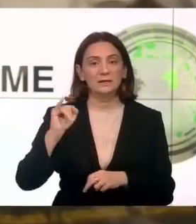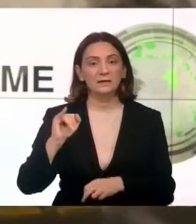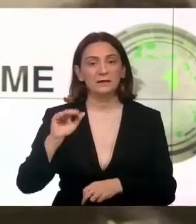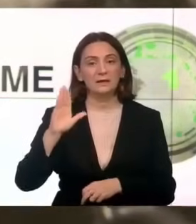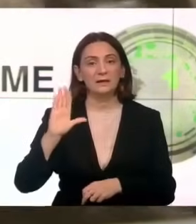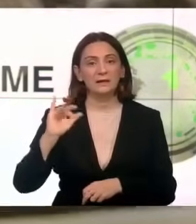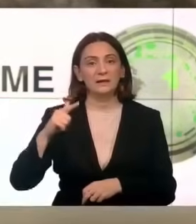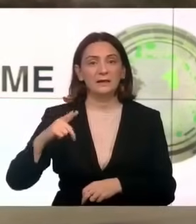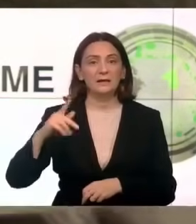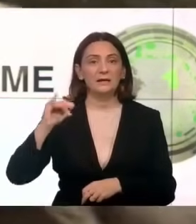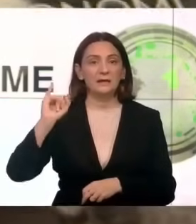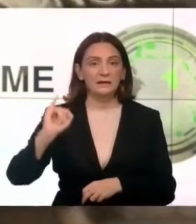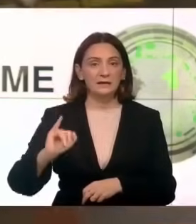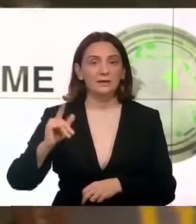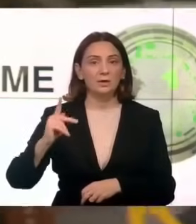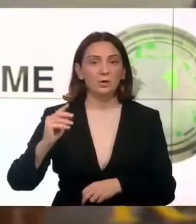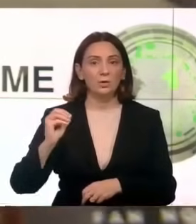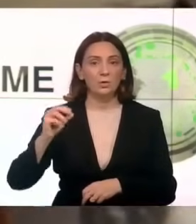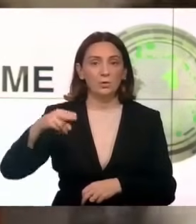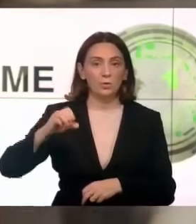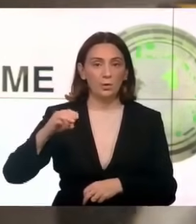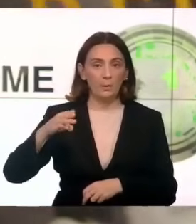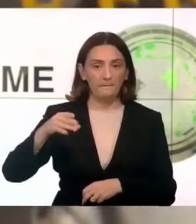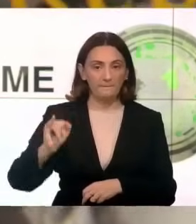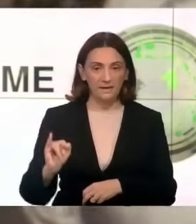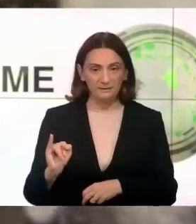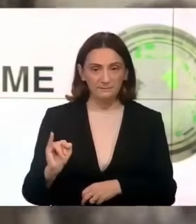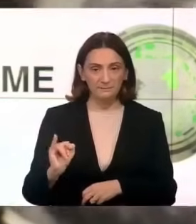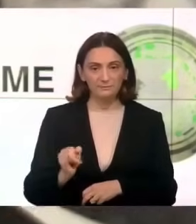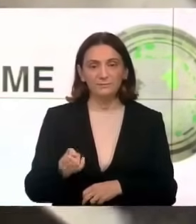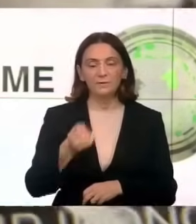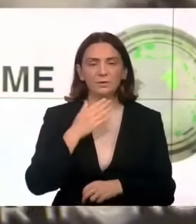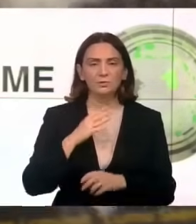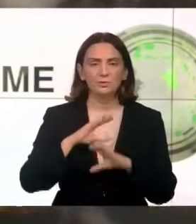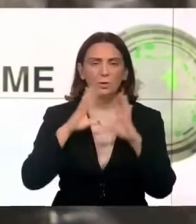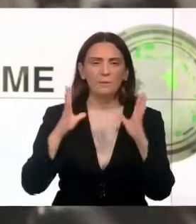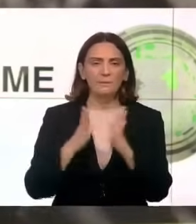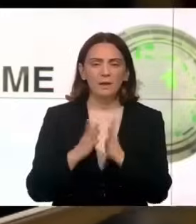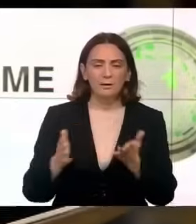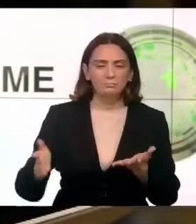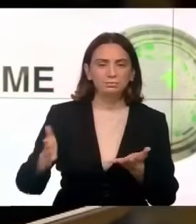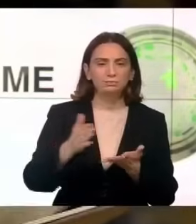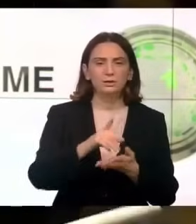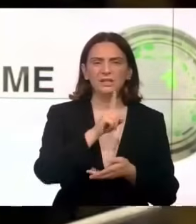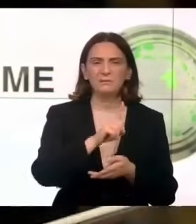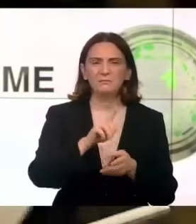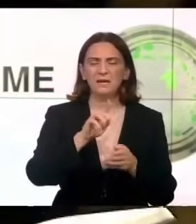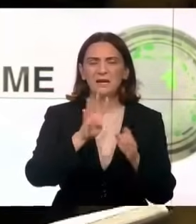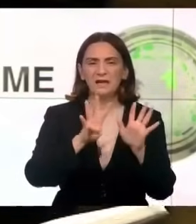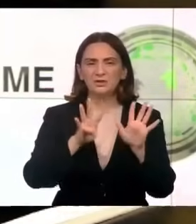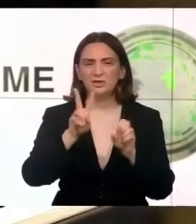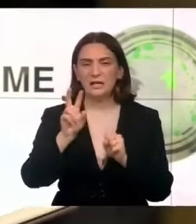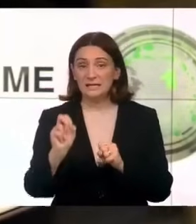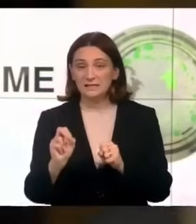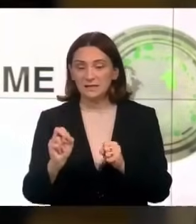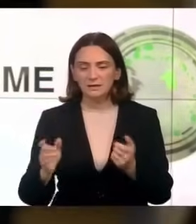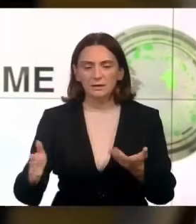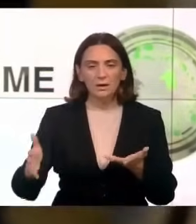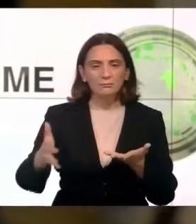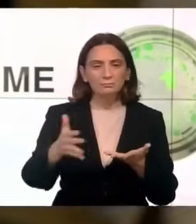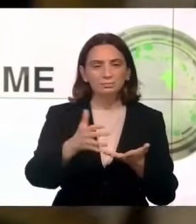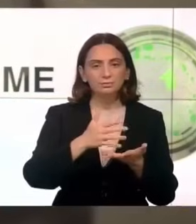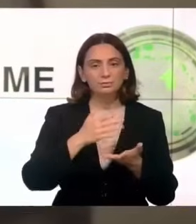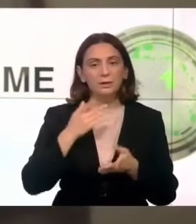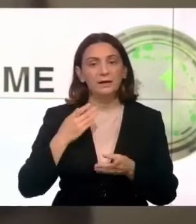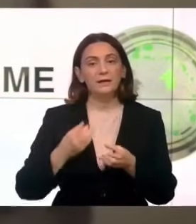së Fanolit Rebeli, që përshkruan fillimin e viteve 20 në folen e grerëzave të politikës shqiptare, si që aji